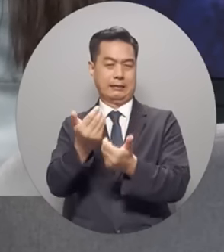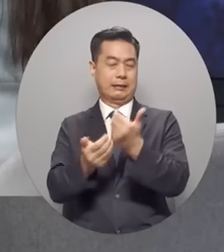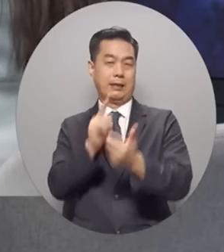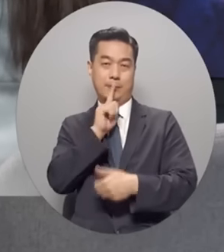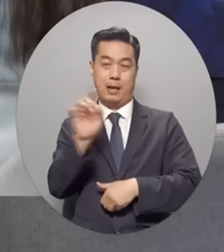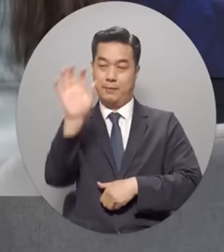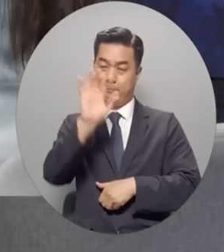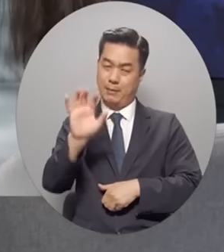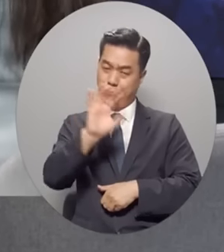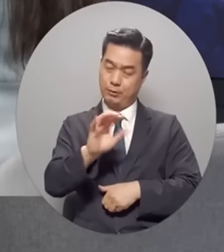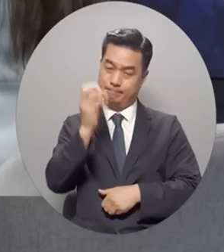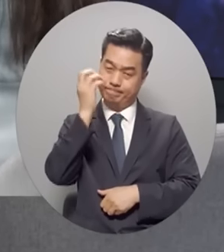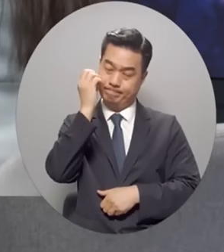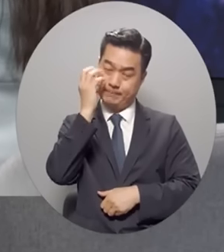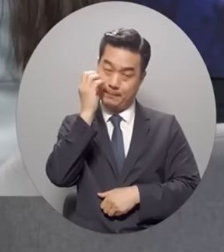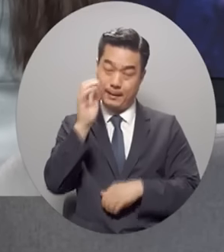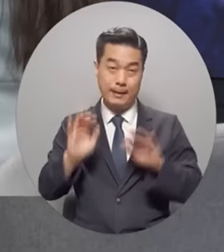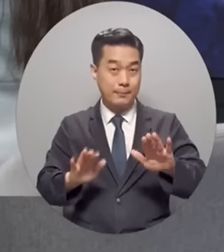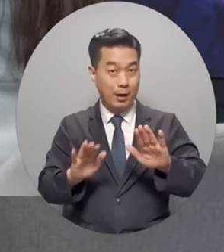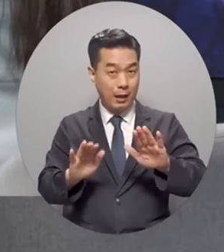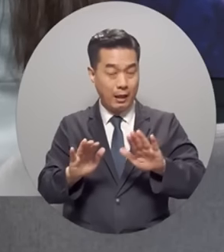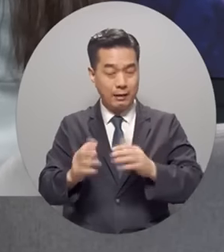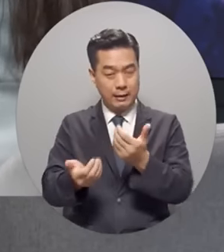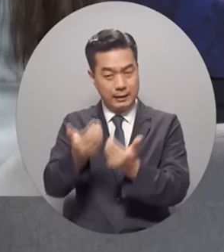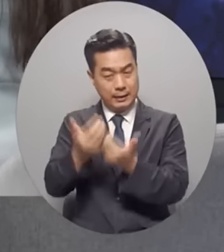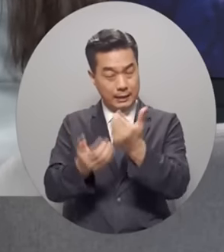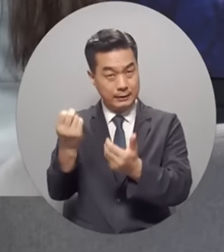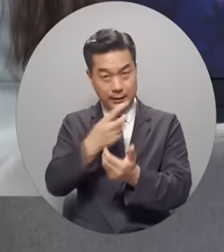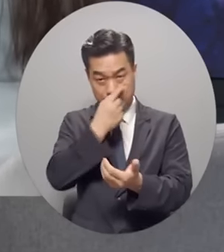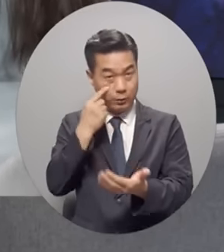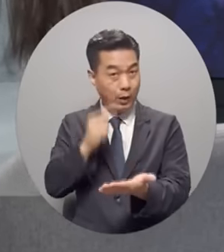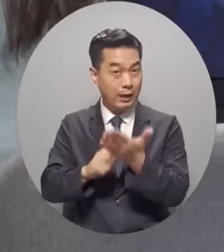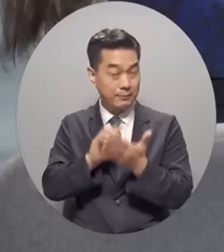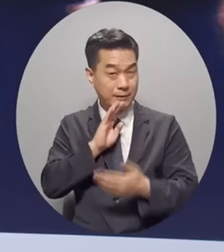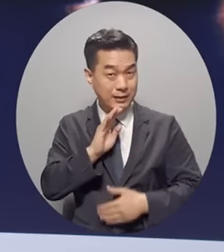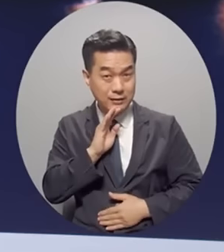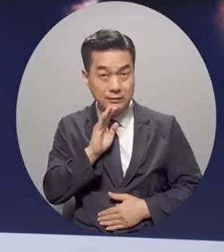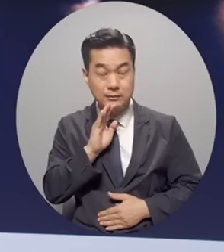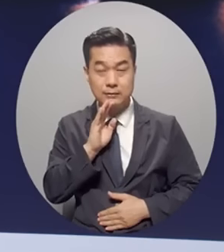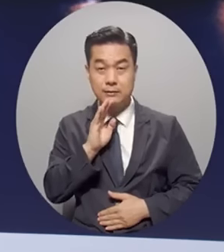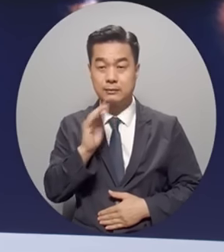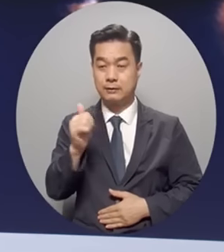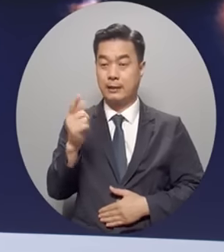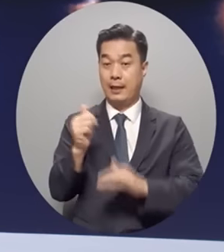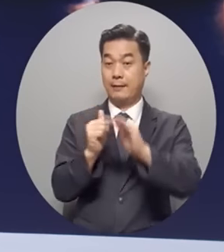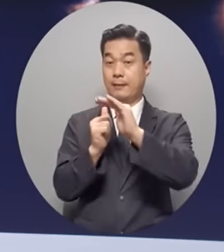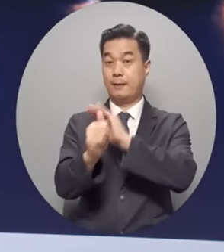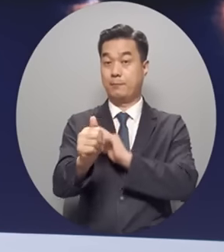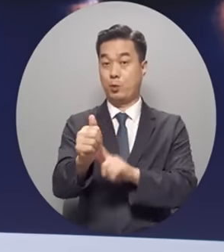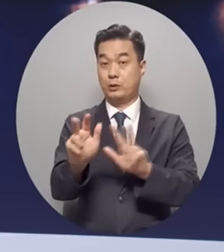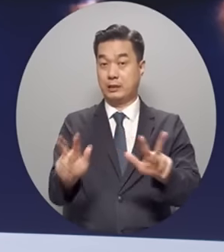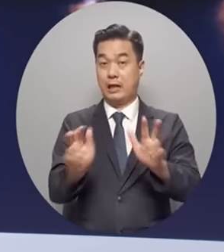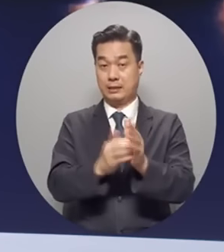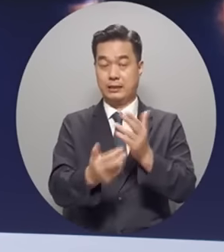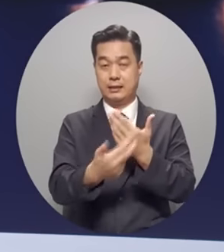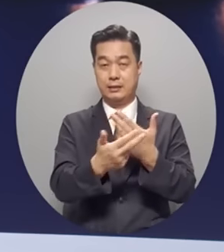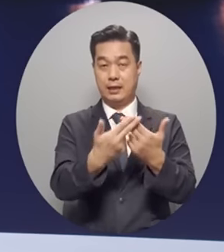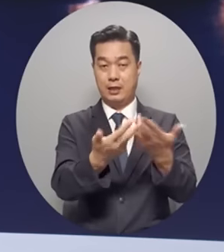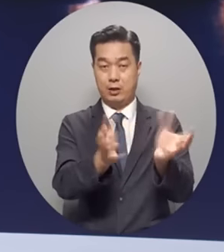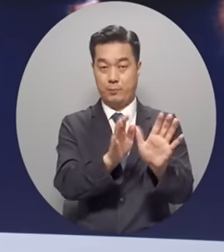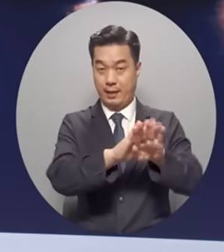되는데 이번에도 결국 갈등의 재확인 양상이네 한동훈 대표는 그동안 의정 갈등 해법 그리고